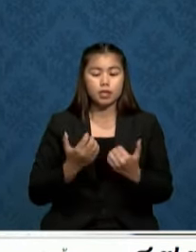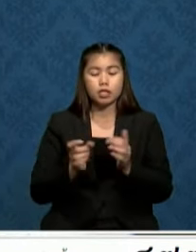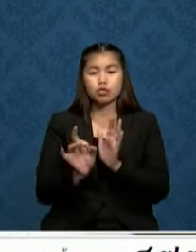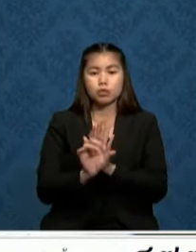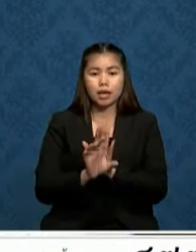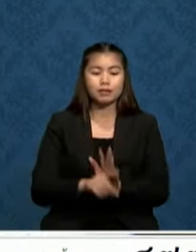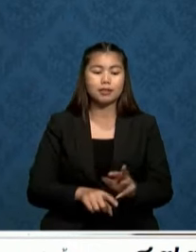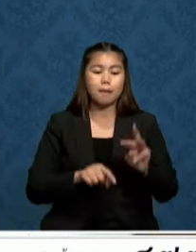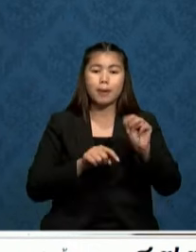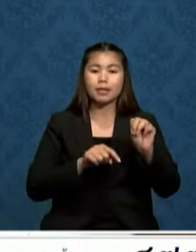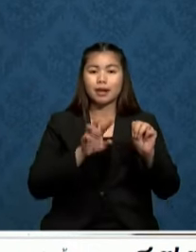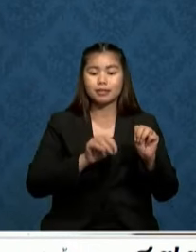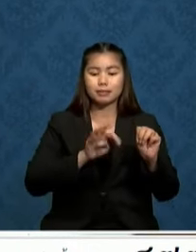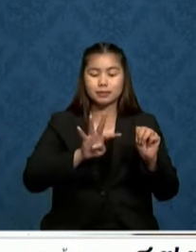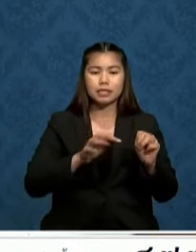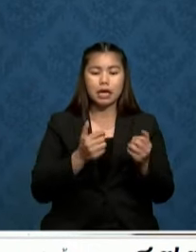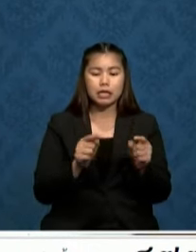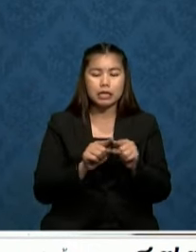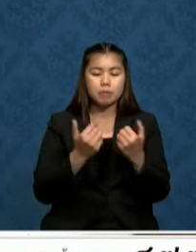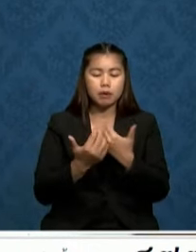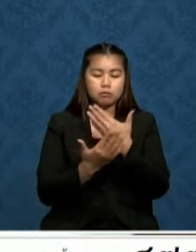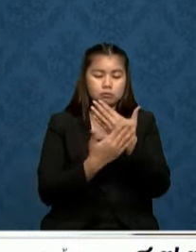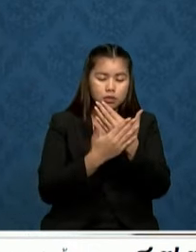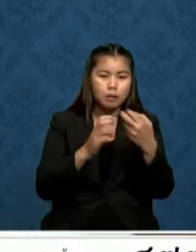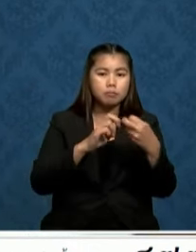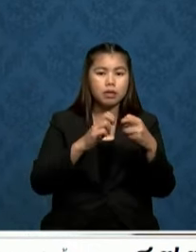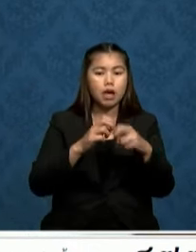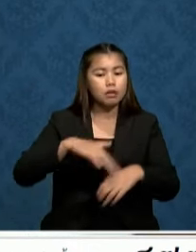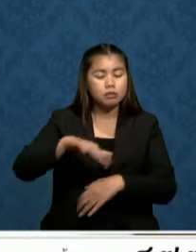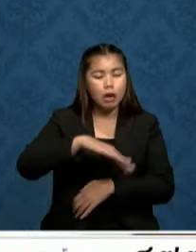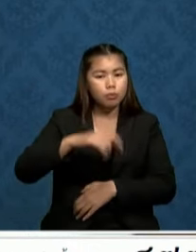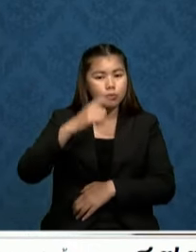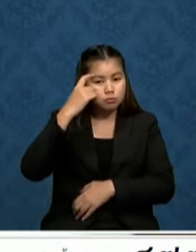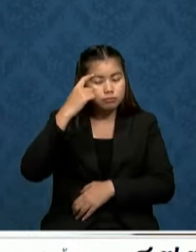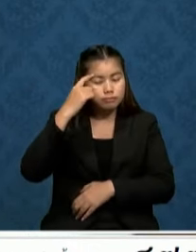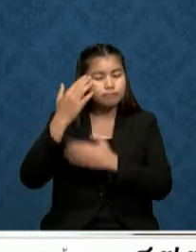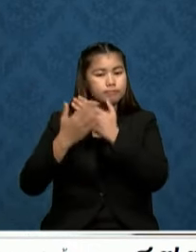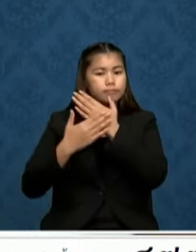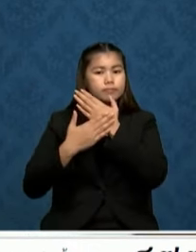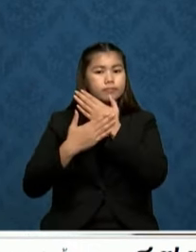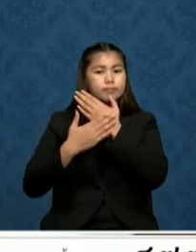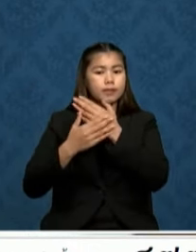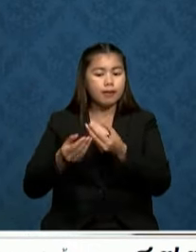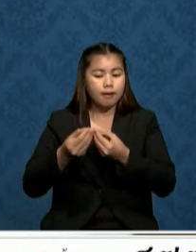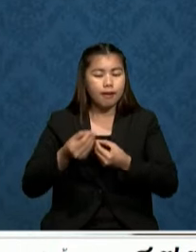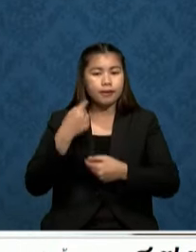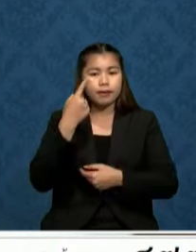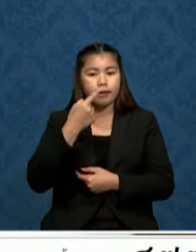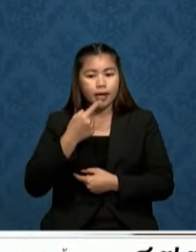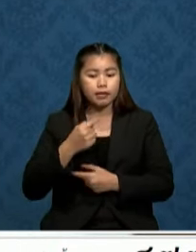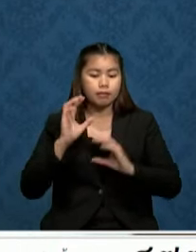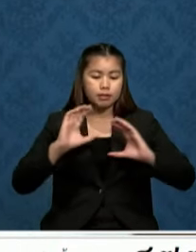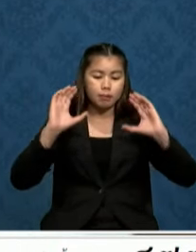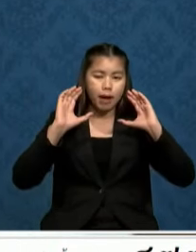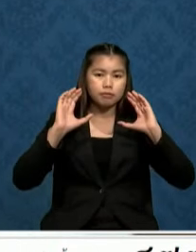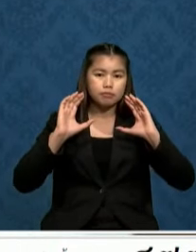ม.44 ที่ผ่านมาเป็บทเรียสงครนของสมาชิกแลทรา्าทุกคนและเป็นบทเรีนสนครนของรฐบาลทุ